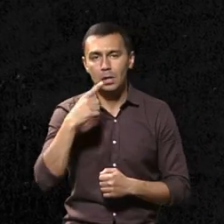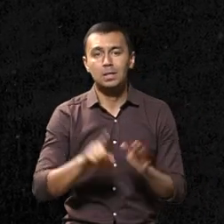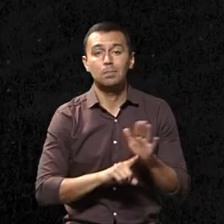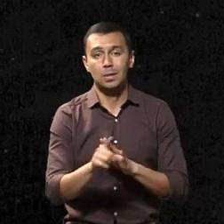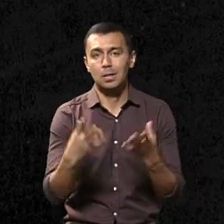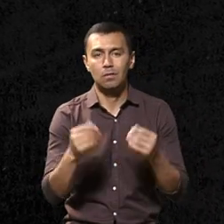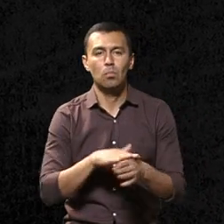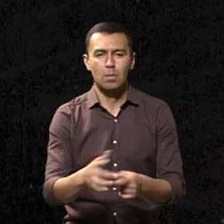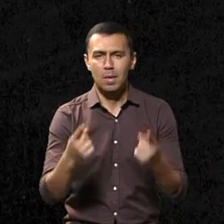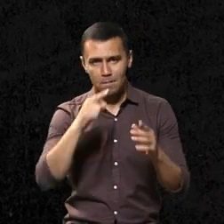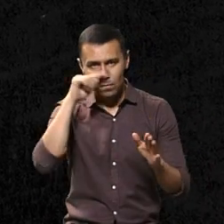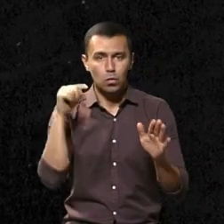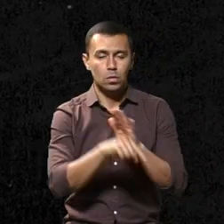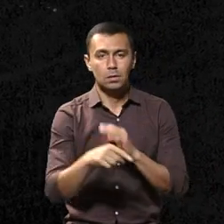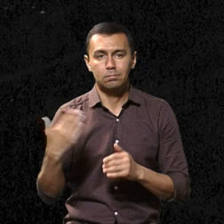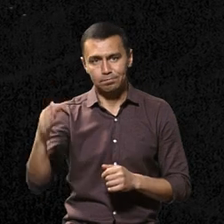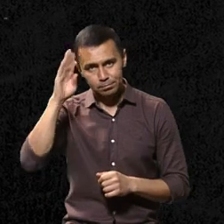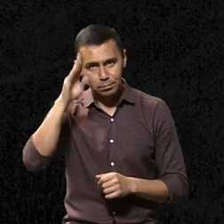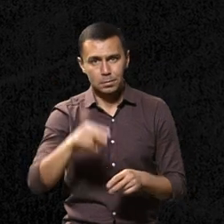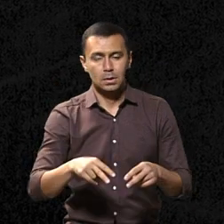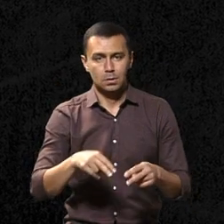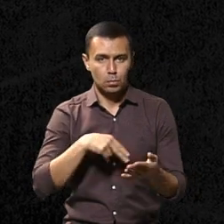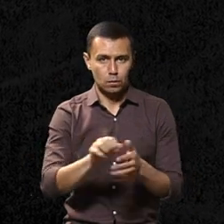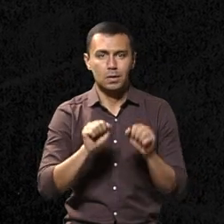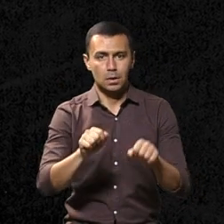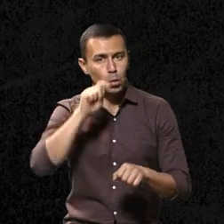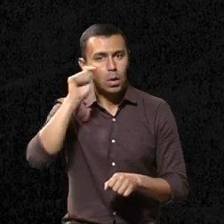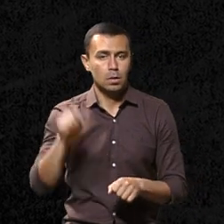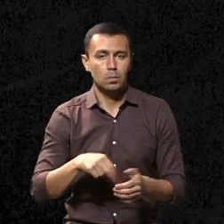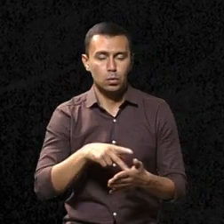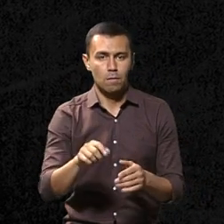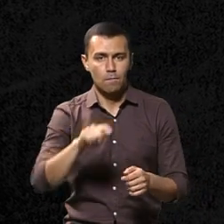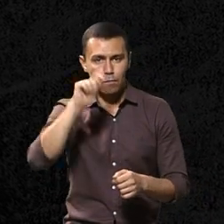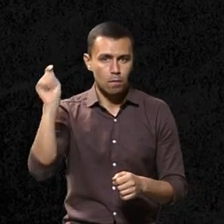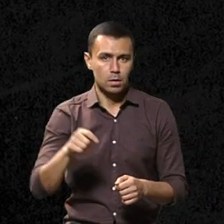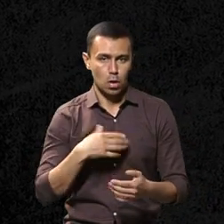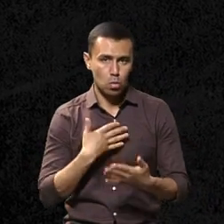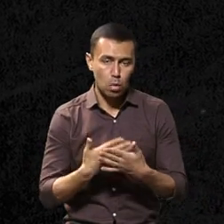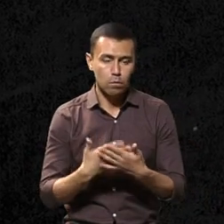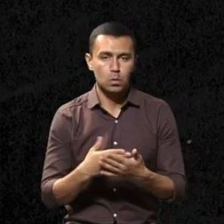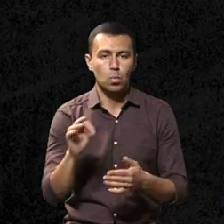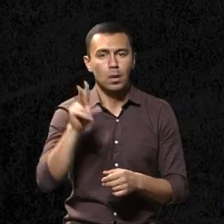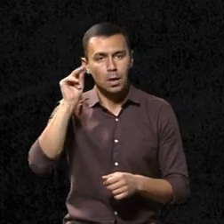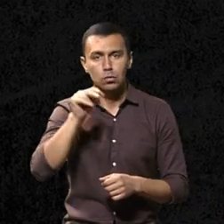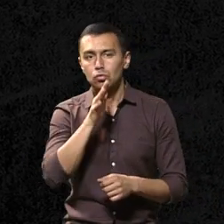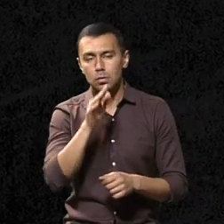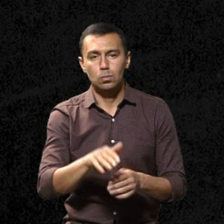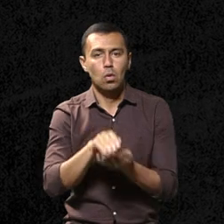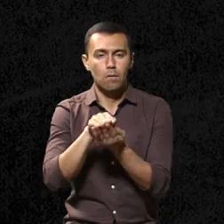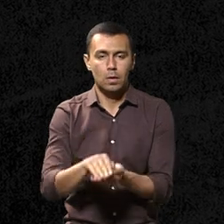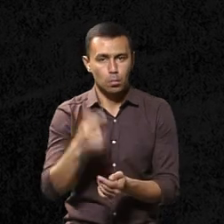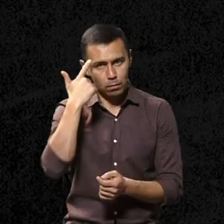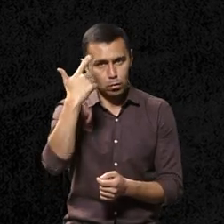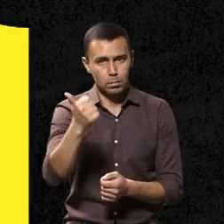перших днів повномасштабного вторгнення Максим став на захист батьківщини і пішов воювати добровольцем. Про дату та час поховання